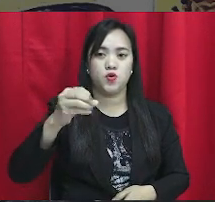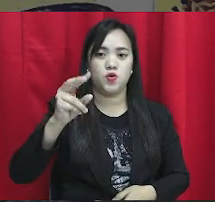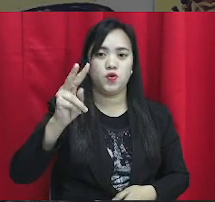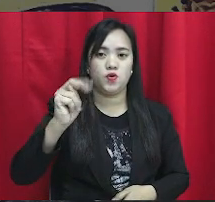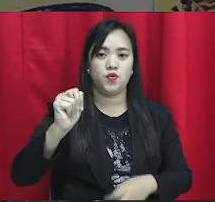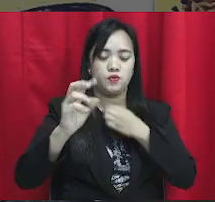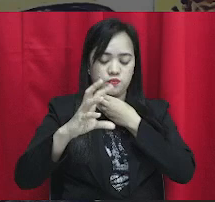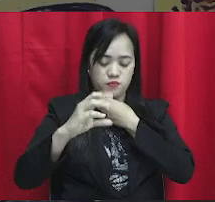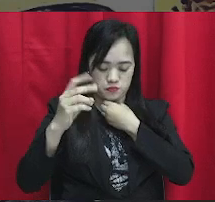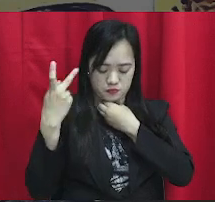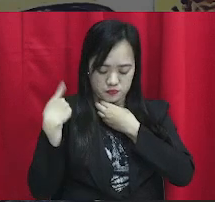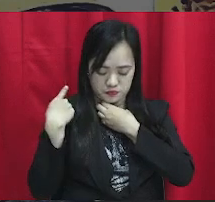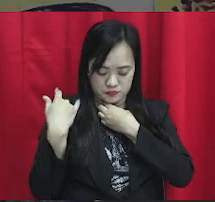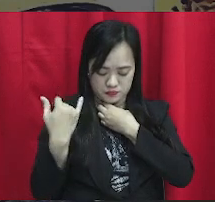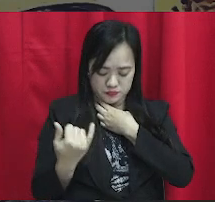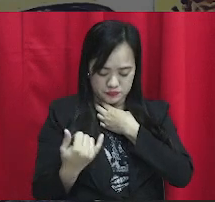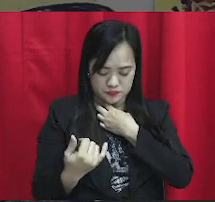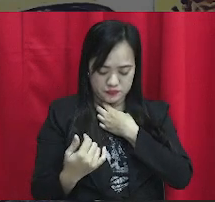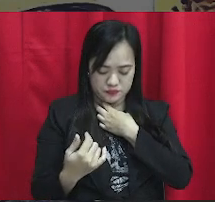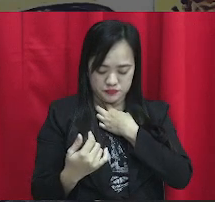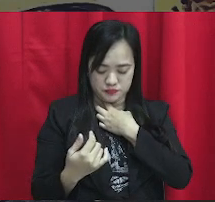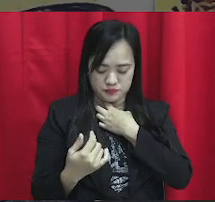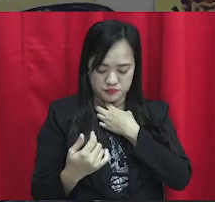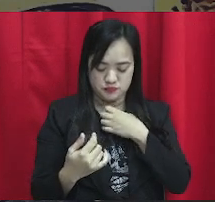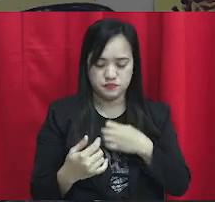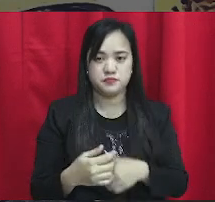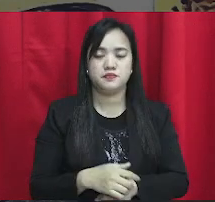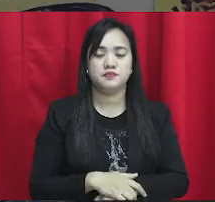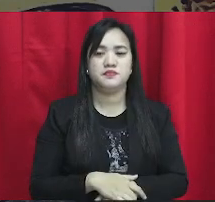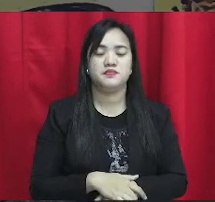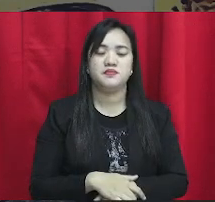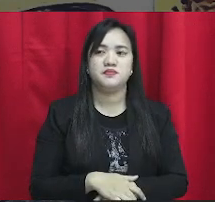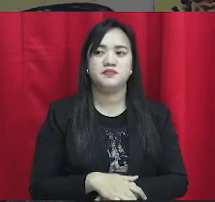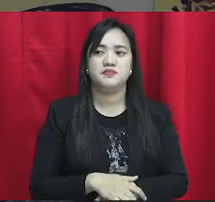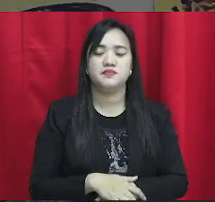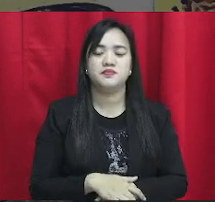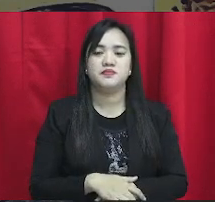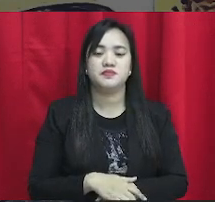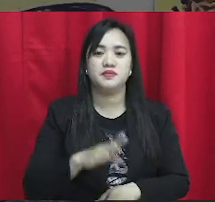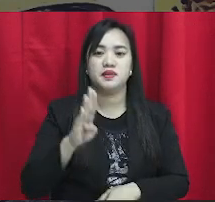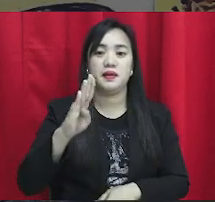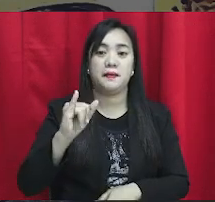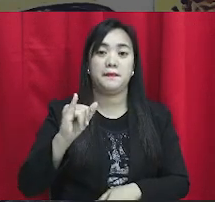Sorsogon. Taga pala si Nanay. Manay, so Bicolana pala si Manay. Yeah.